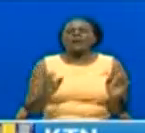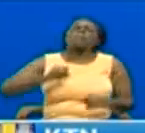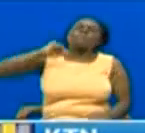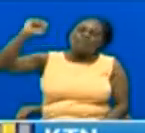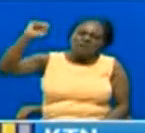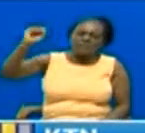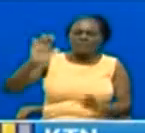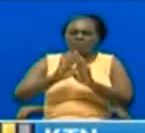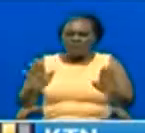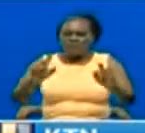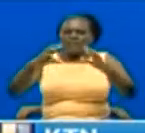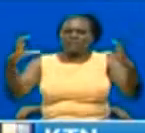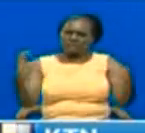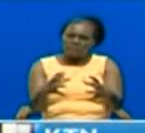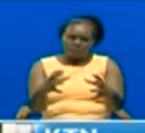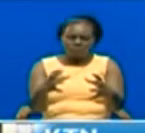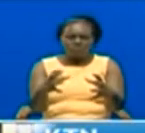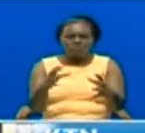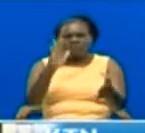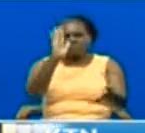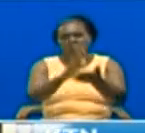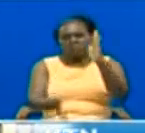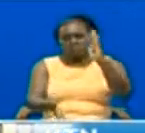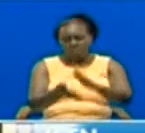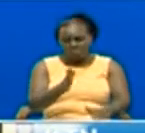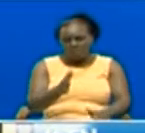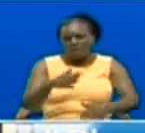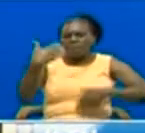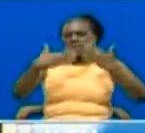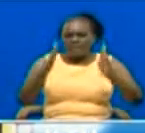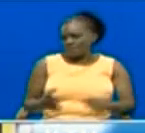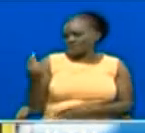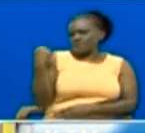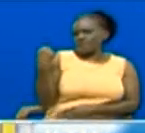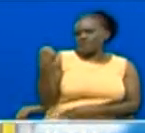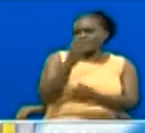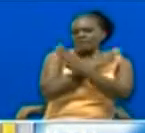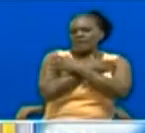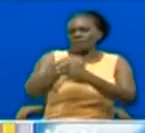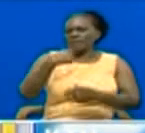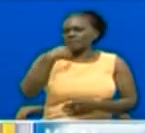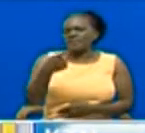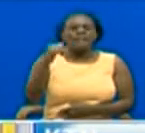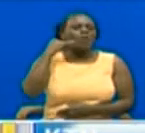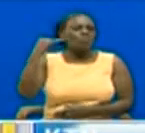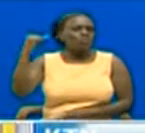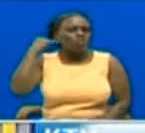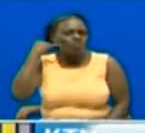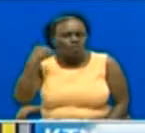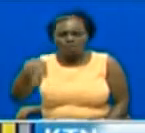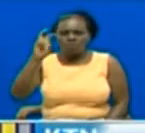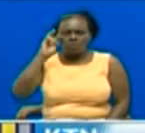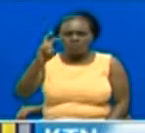siasa. Sasa kilabu imebaki kwa mataa. Wachezaji juzi bila mwenzangu wamesema wamekuwa na kuru.